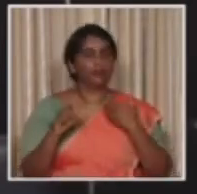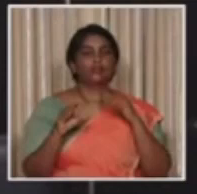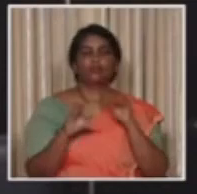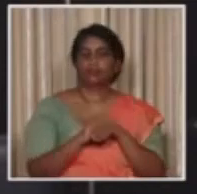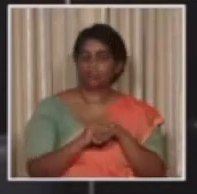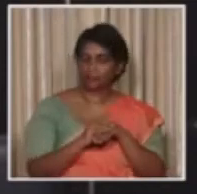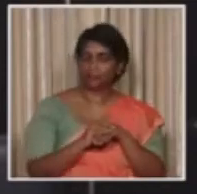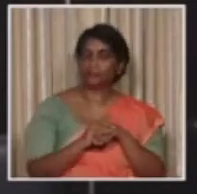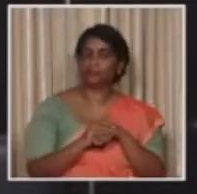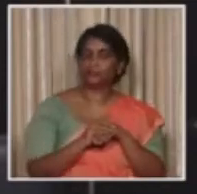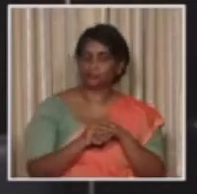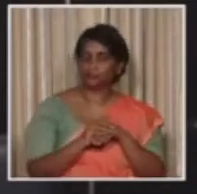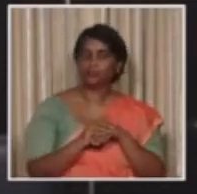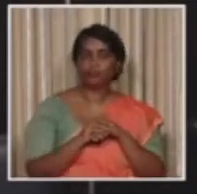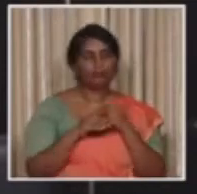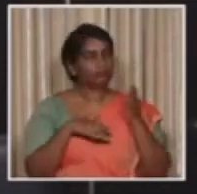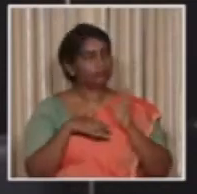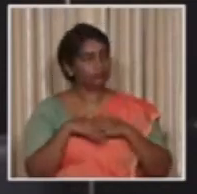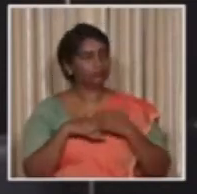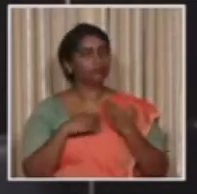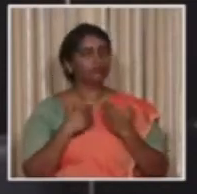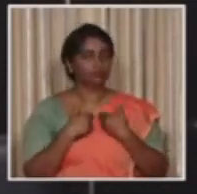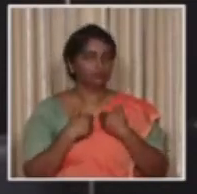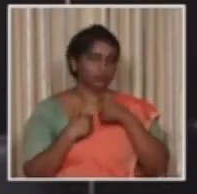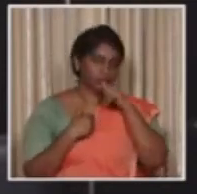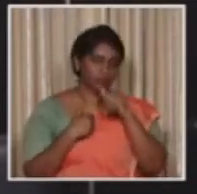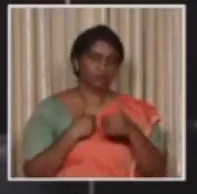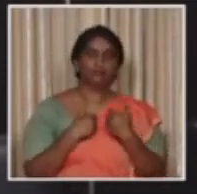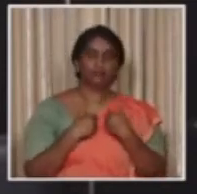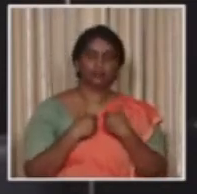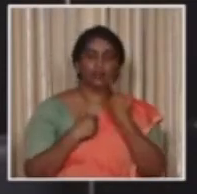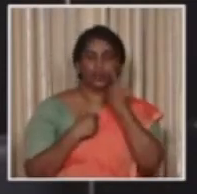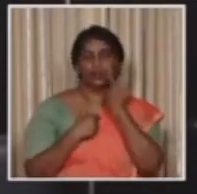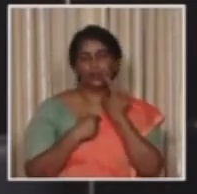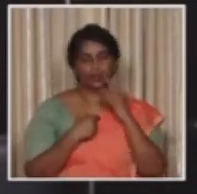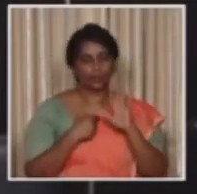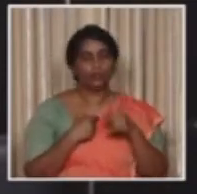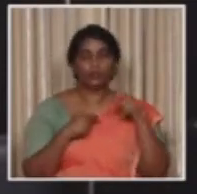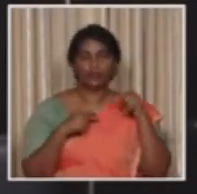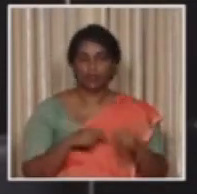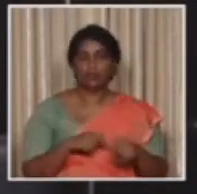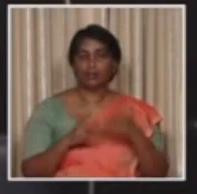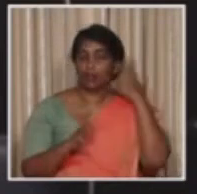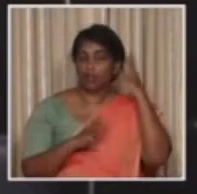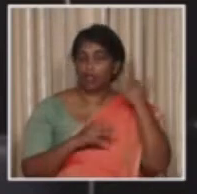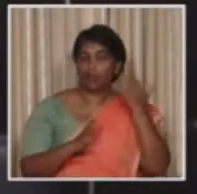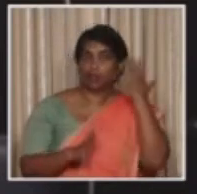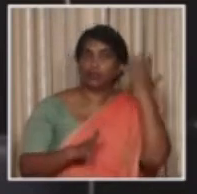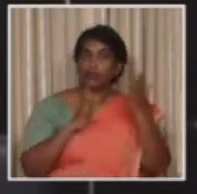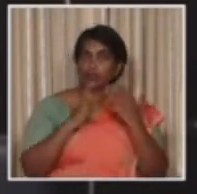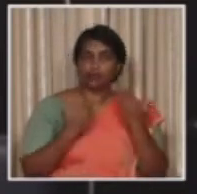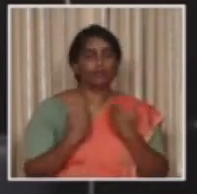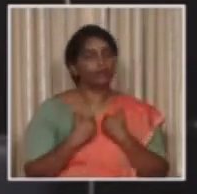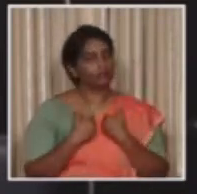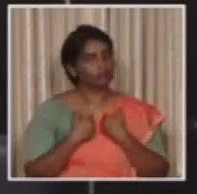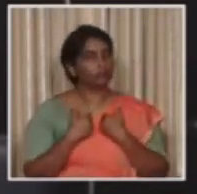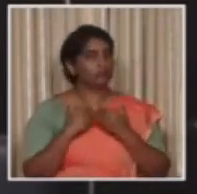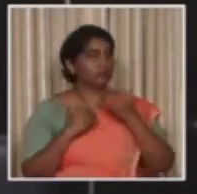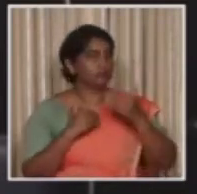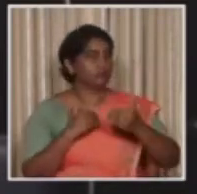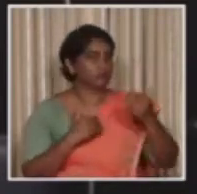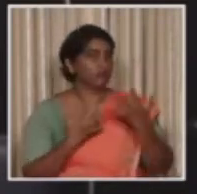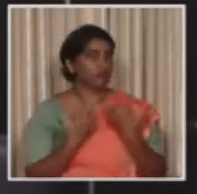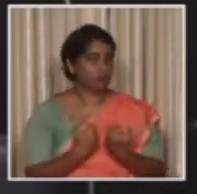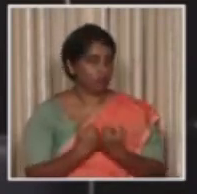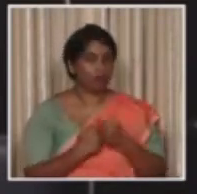එක්වීමට සිද්ධ වීම ගැන මම ඇත්තටම කනගාටු වෙනවා. අද නූතන ලෝකය අප ඉදිරියට යන්න ඕන